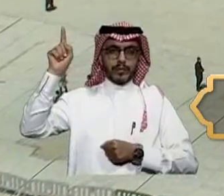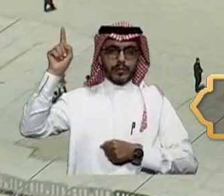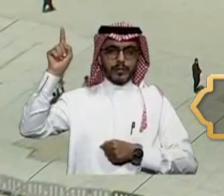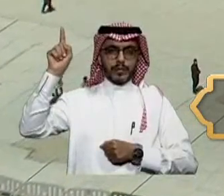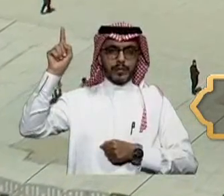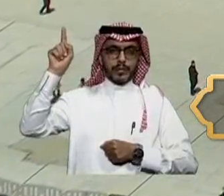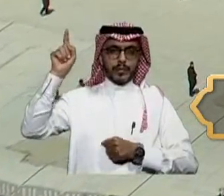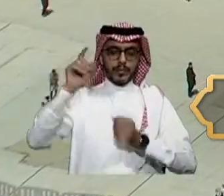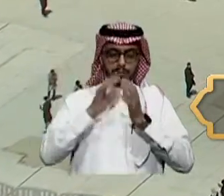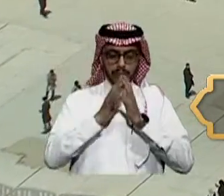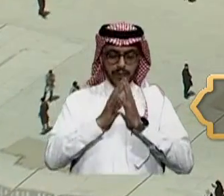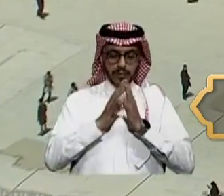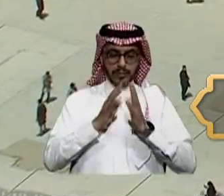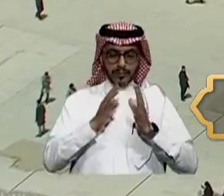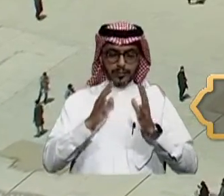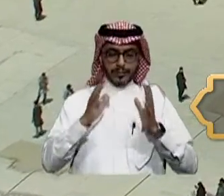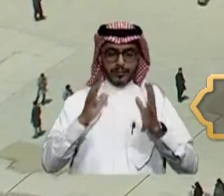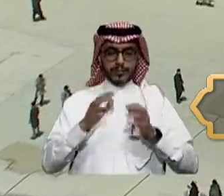الله